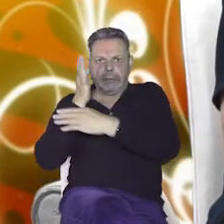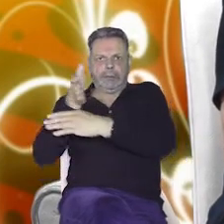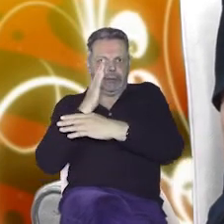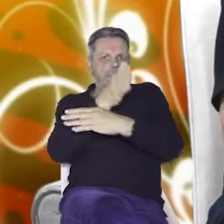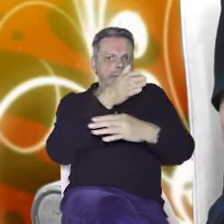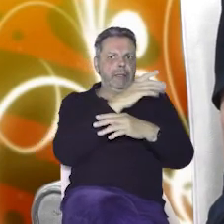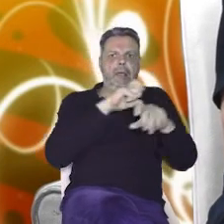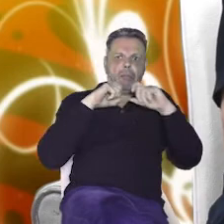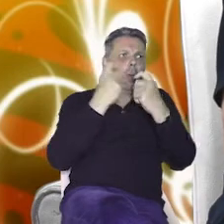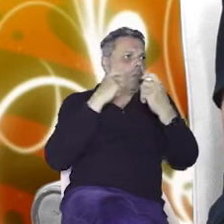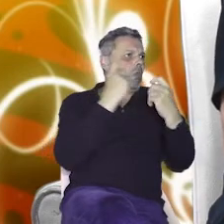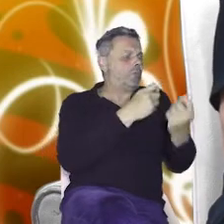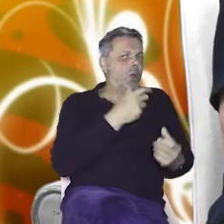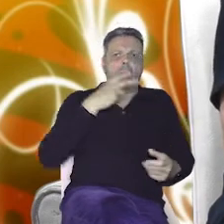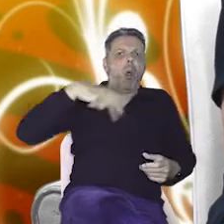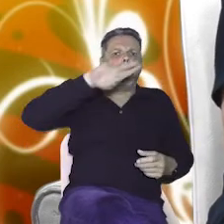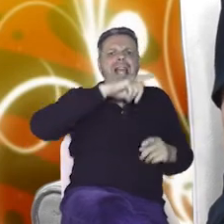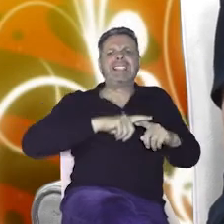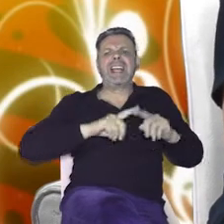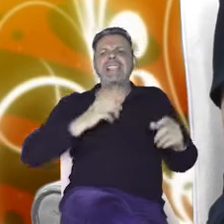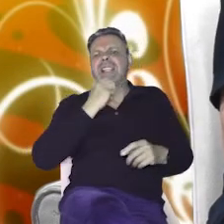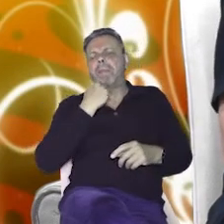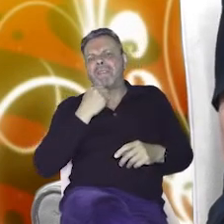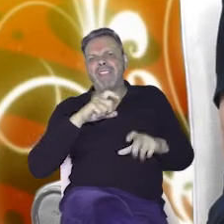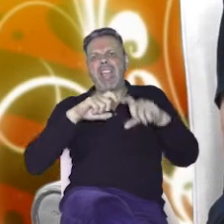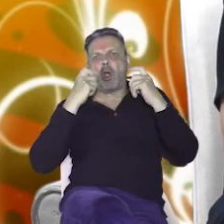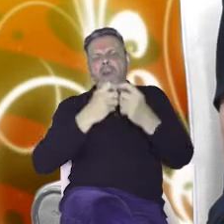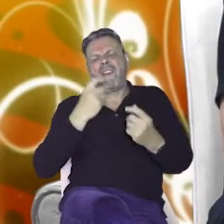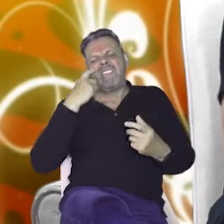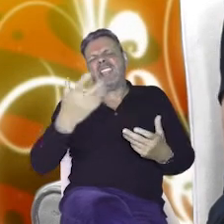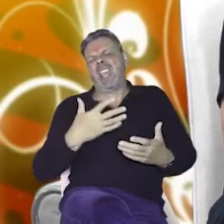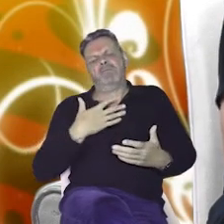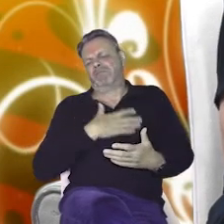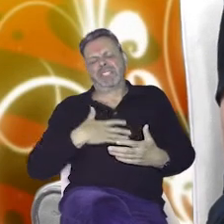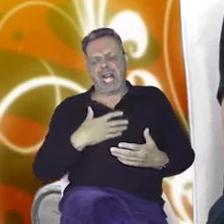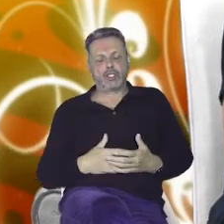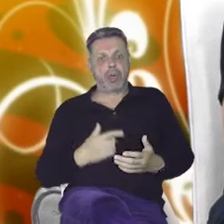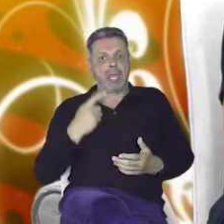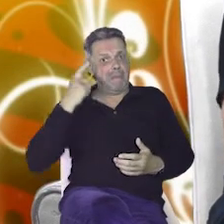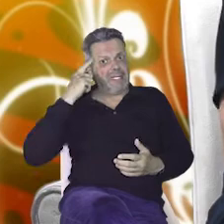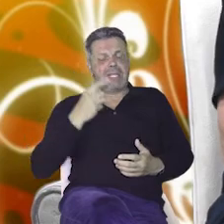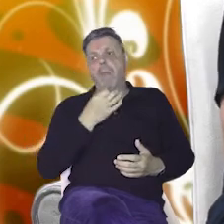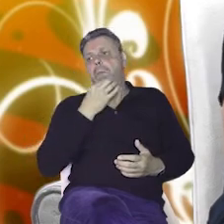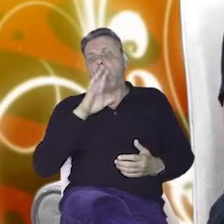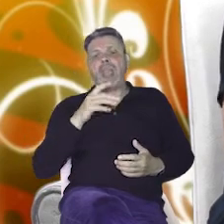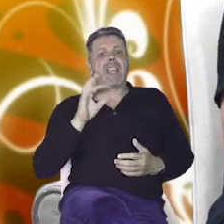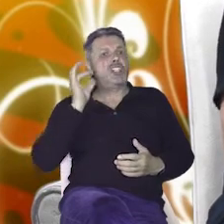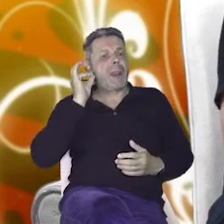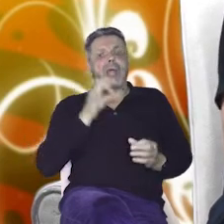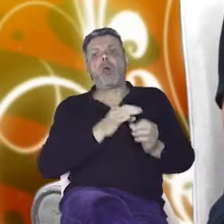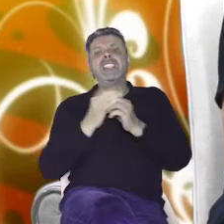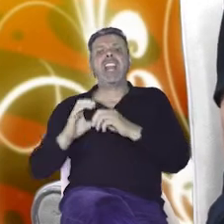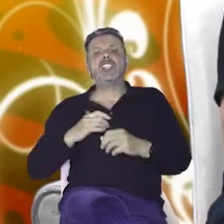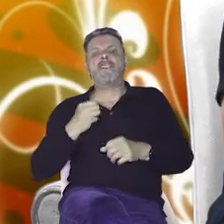i onda recimo obilazite razno razne privatne, pa tu vidite svašta i onda nekako mislite, pa bolje mi je da žena koja je cijeli život